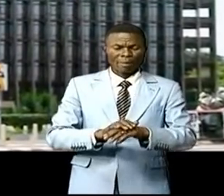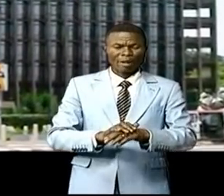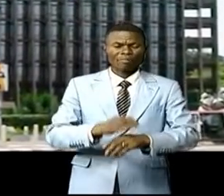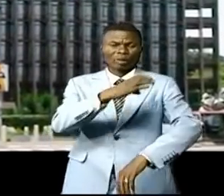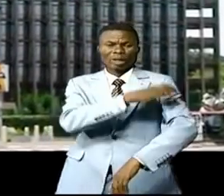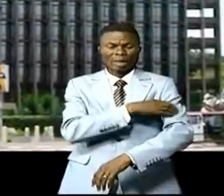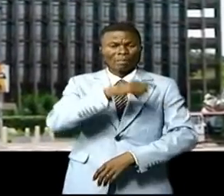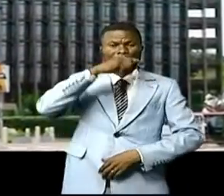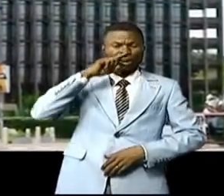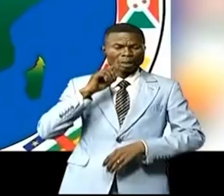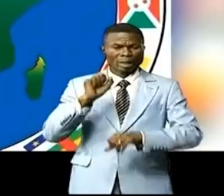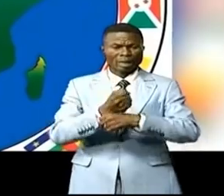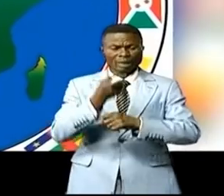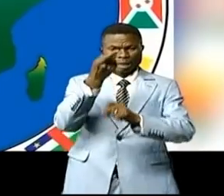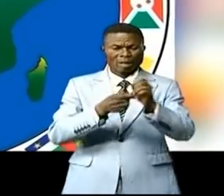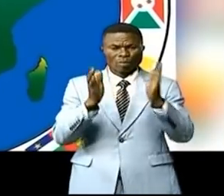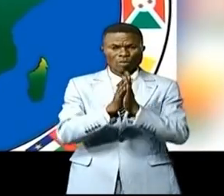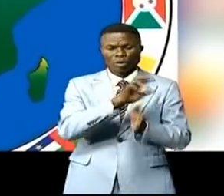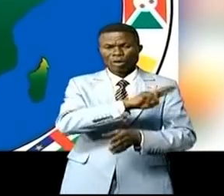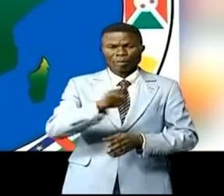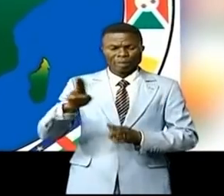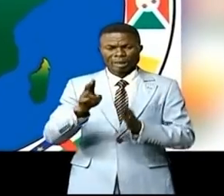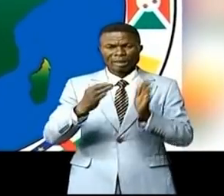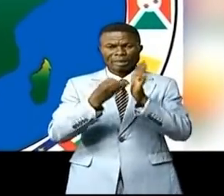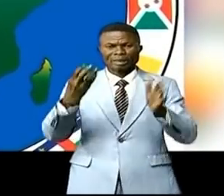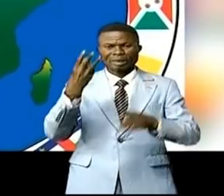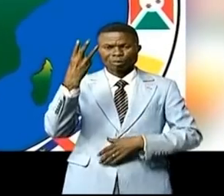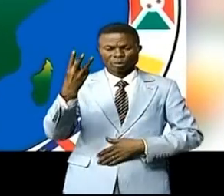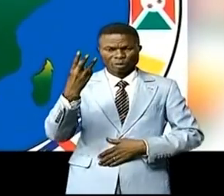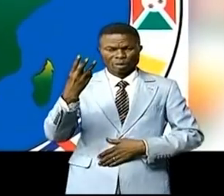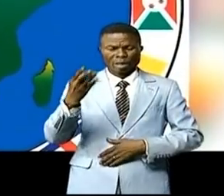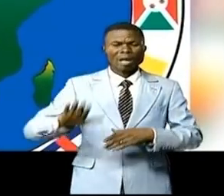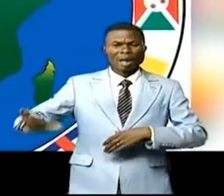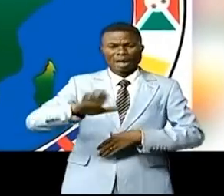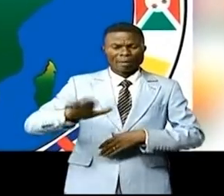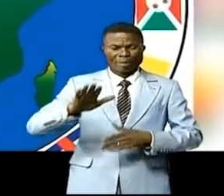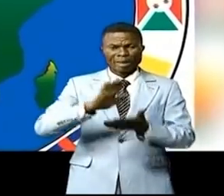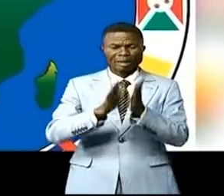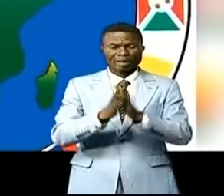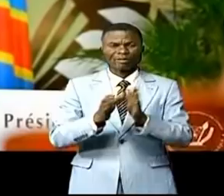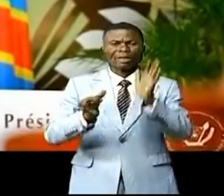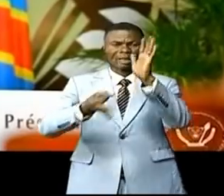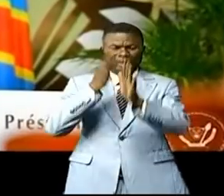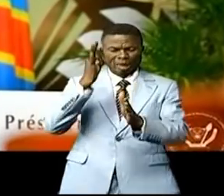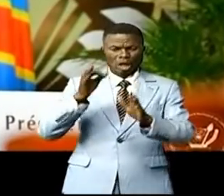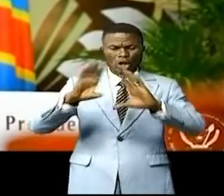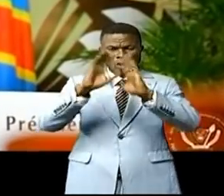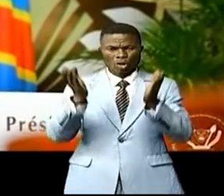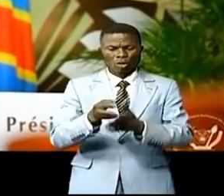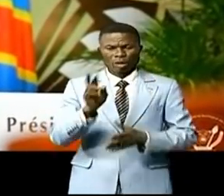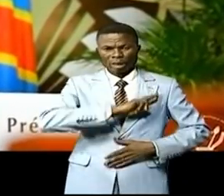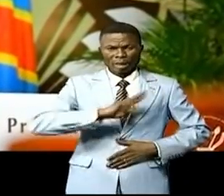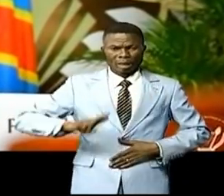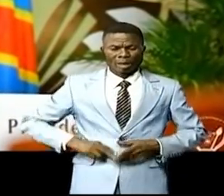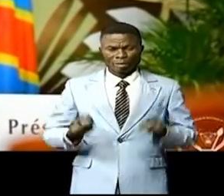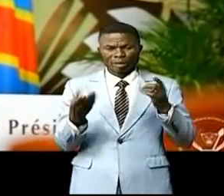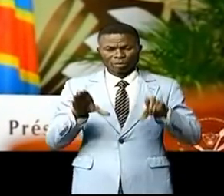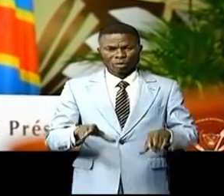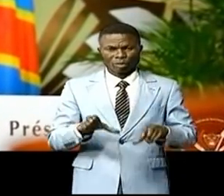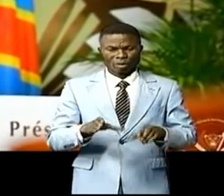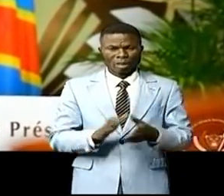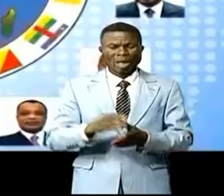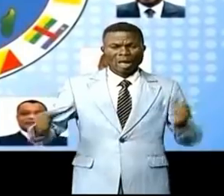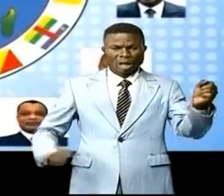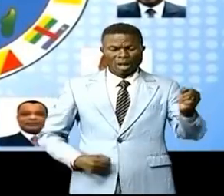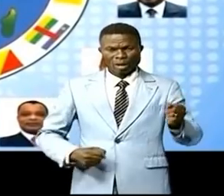été créée en octobre 1993 et compte 11 États membres. Cette communauté regroupe la République démocratique du Congo,